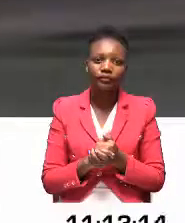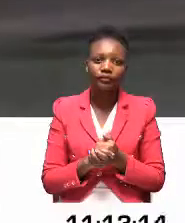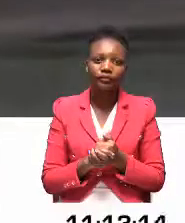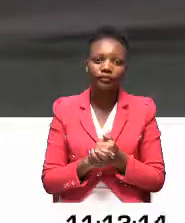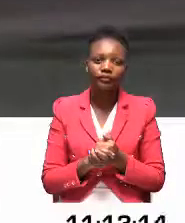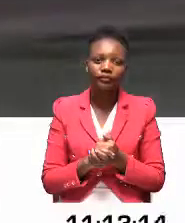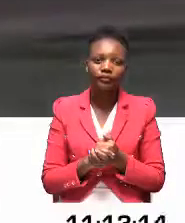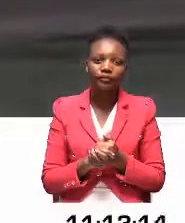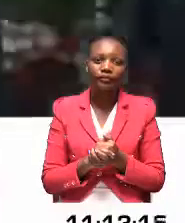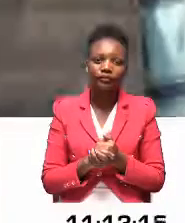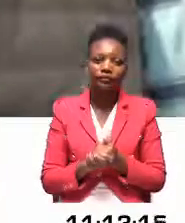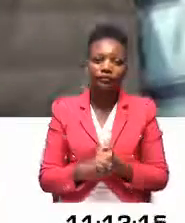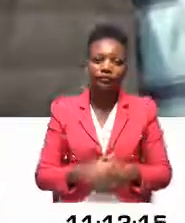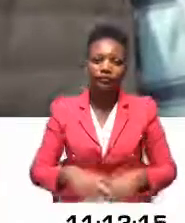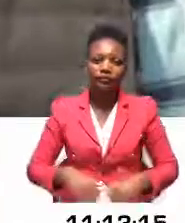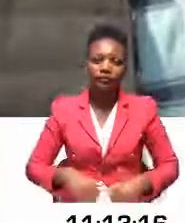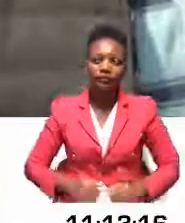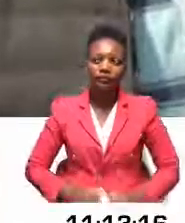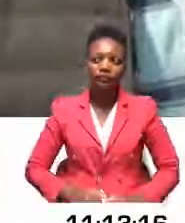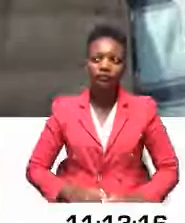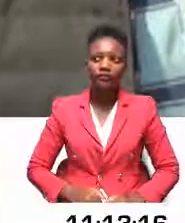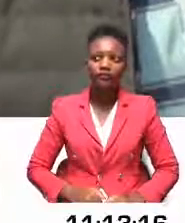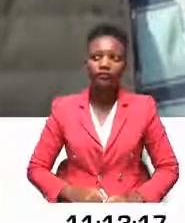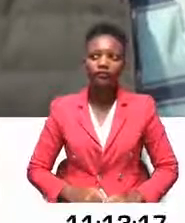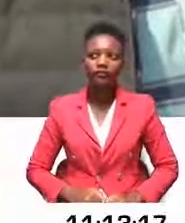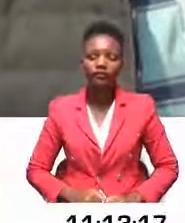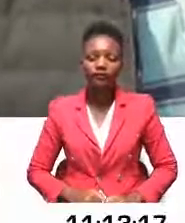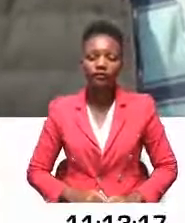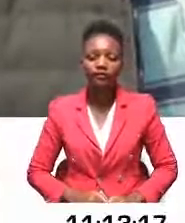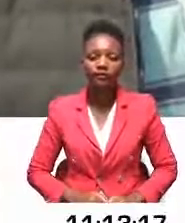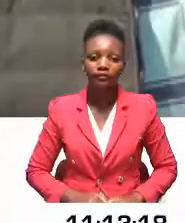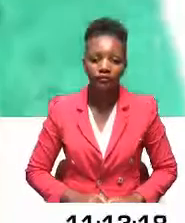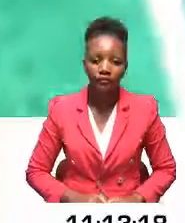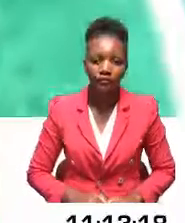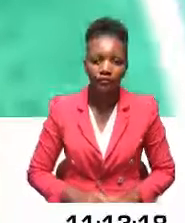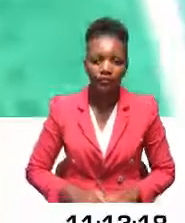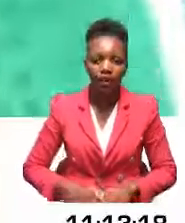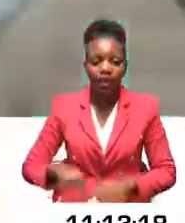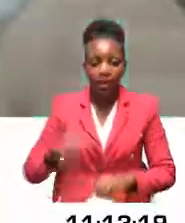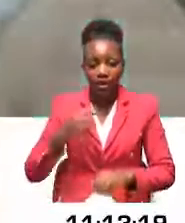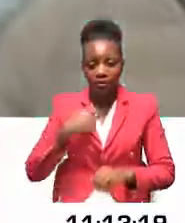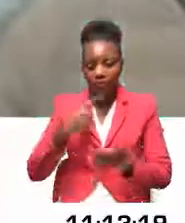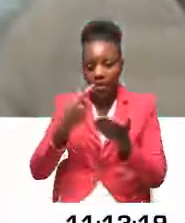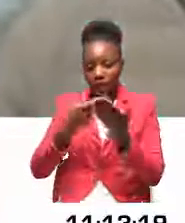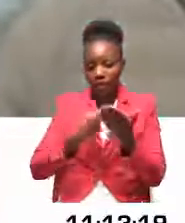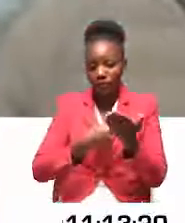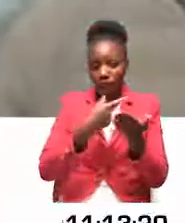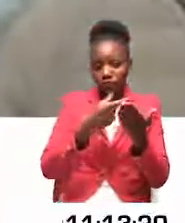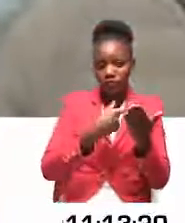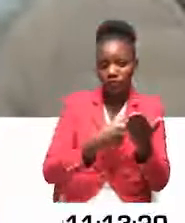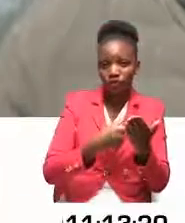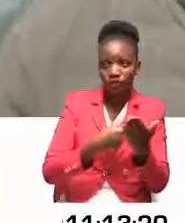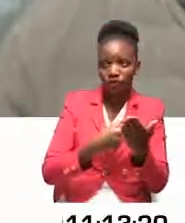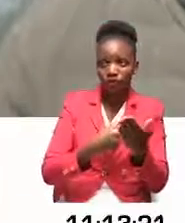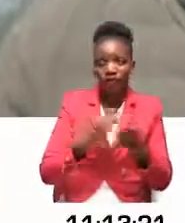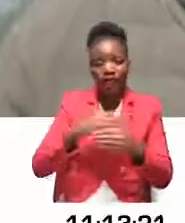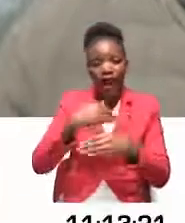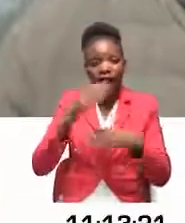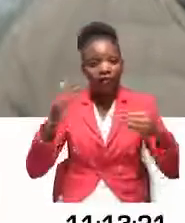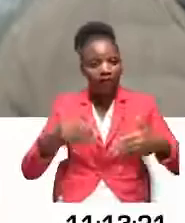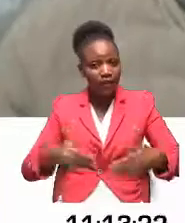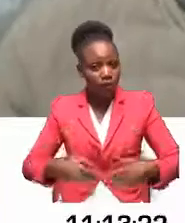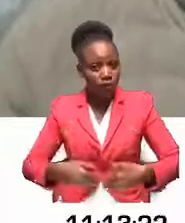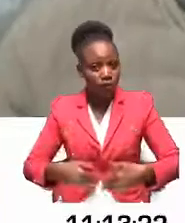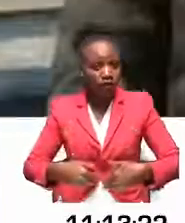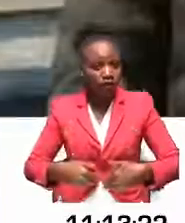naele m kabisa kwenye mkao Na waandishi Wa habari nje afisi ya chama Cha Simba mjini kitale baada ya vijana Hao chini ya wenyekiti wake